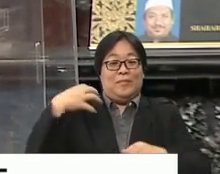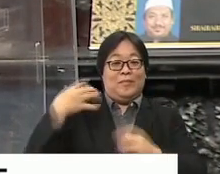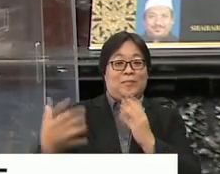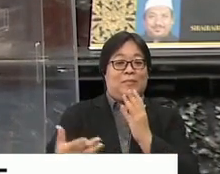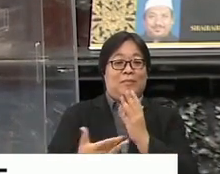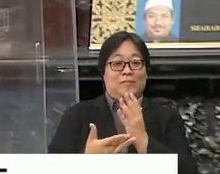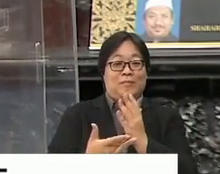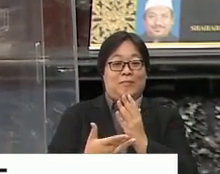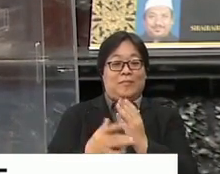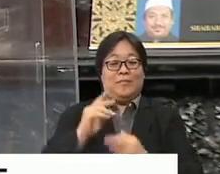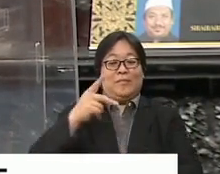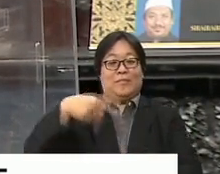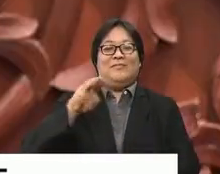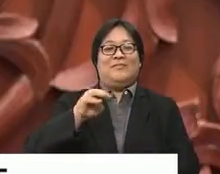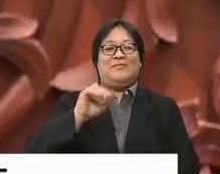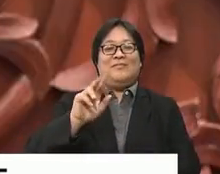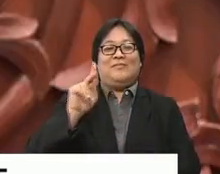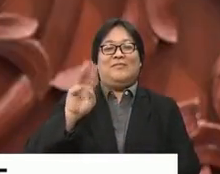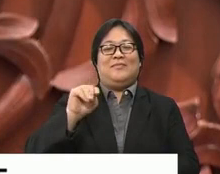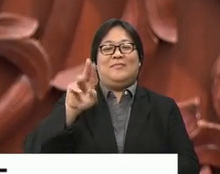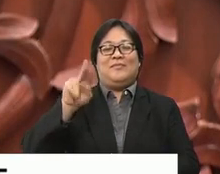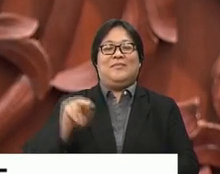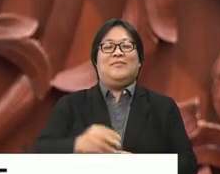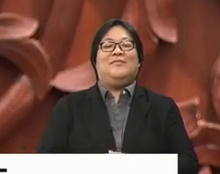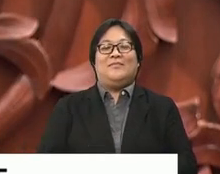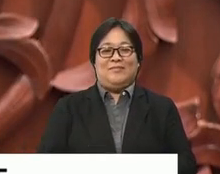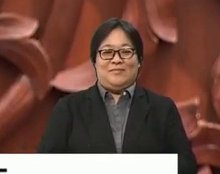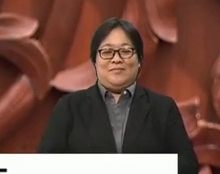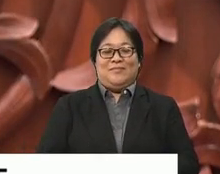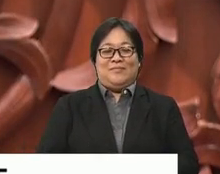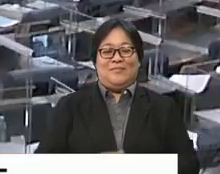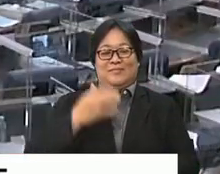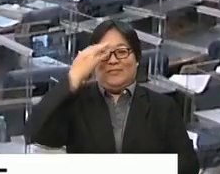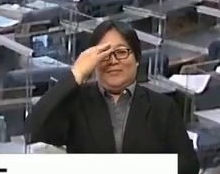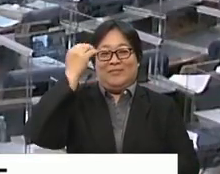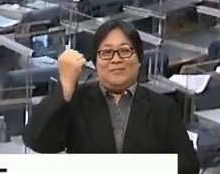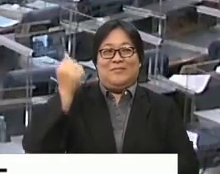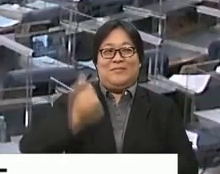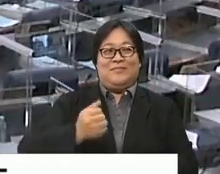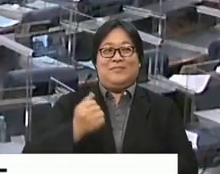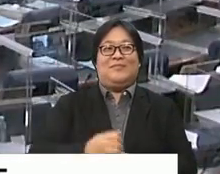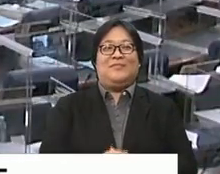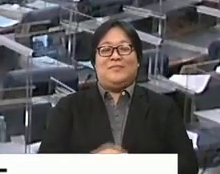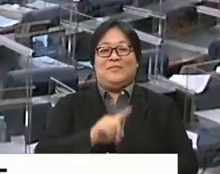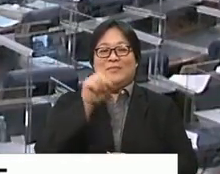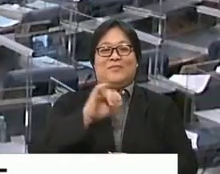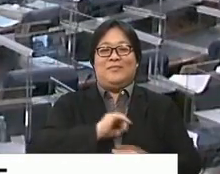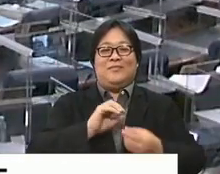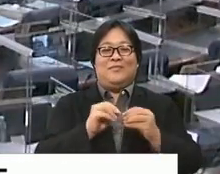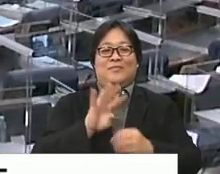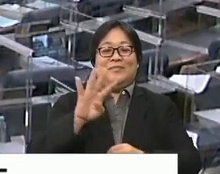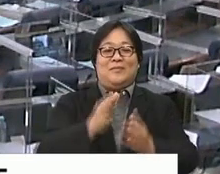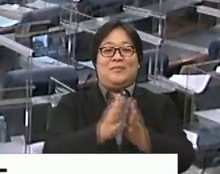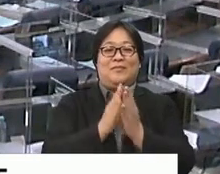pegawai teknikal di cpun beliau menjawab soal Anas al-ma'mun Sulaiman warisan kalabakan yang bertanya sama adek